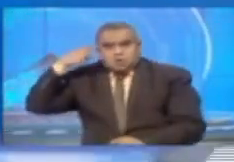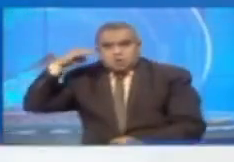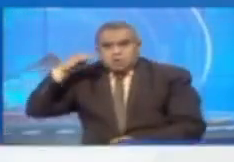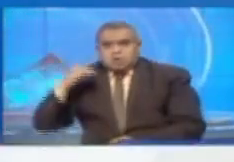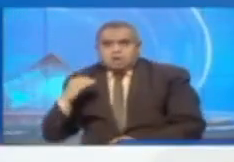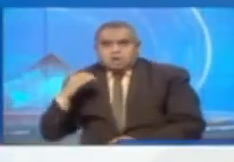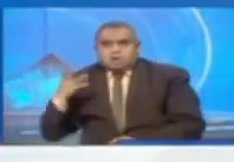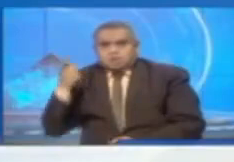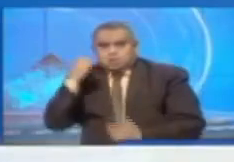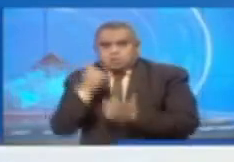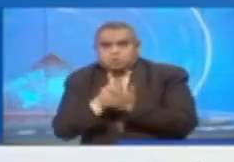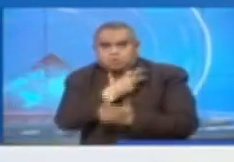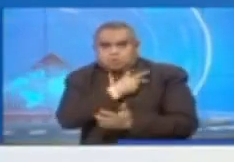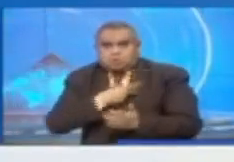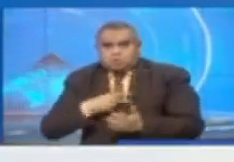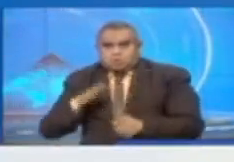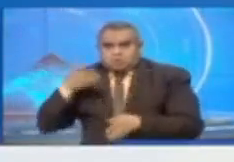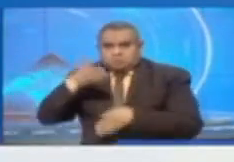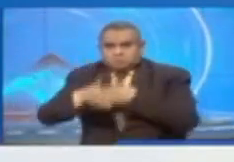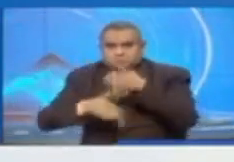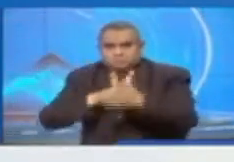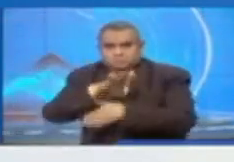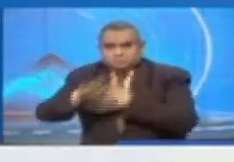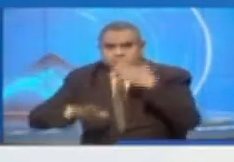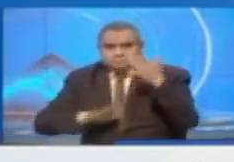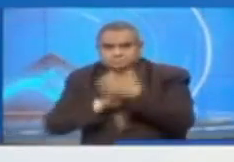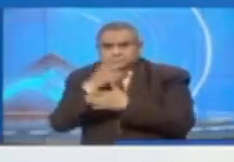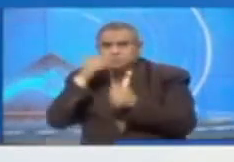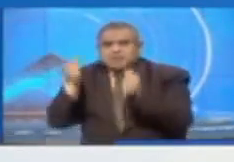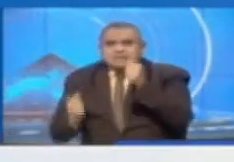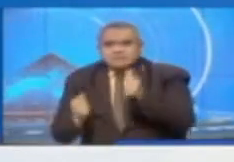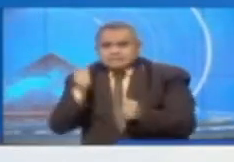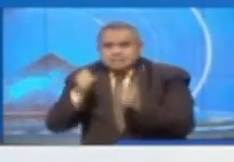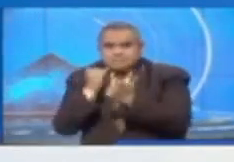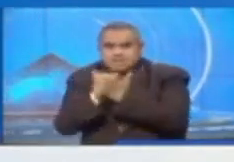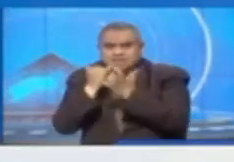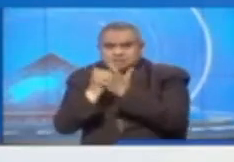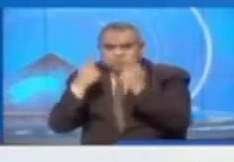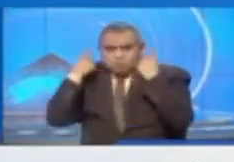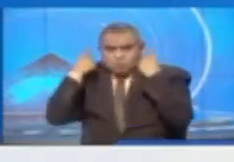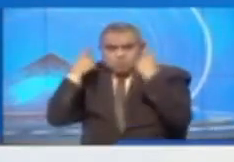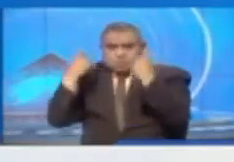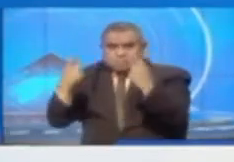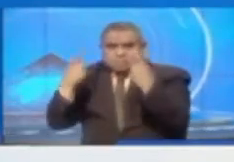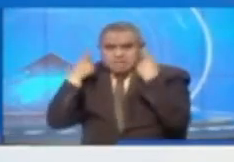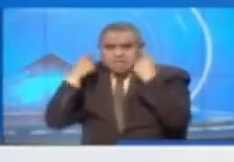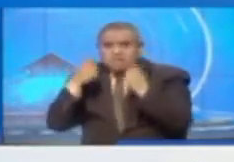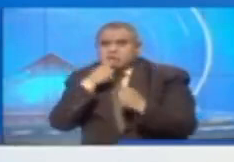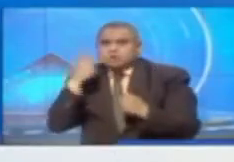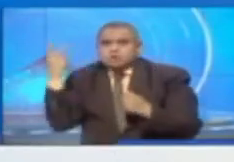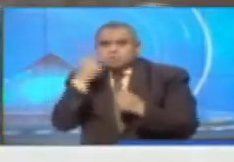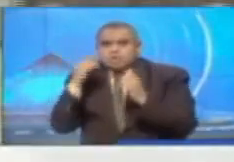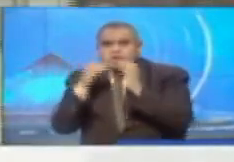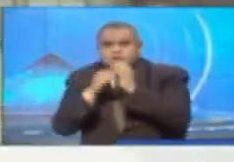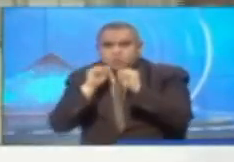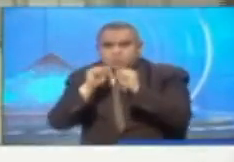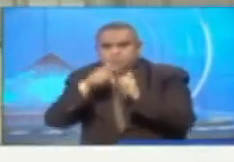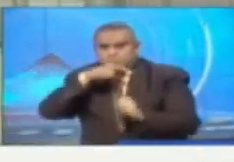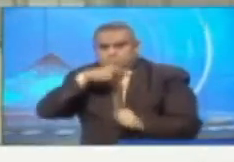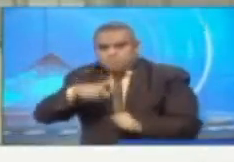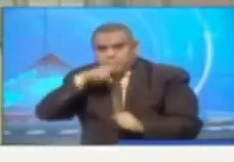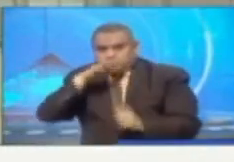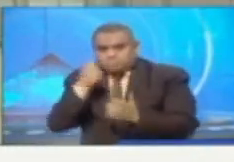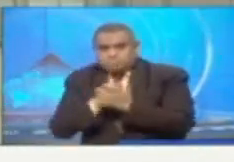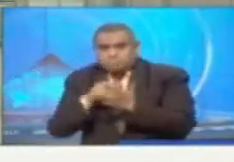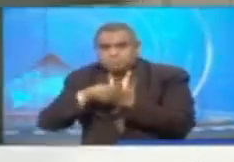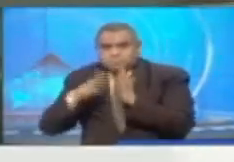من أن الحكومة قد تتدخل لإنهاء إضراب سائقي الشاحنات والذي دخل يومه الثاني، وصفا إياه بأنه